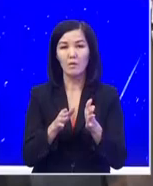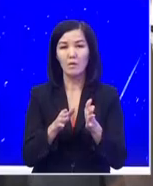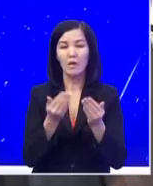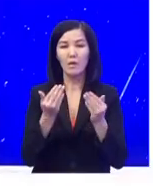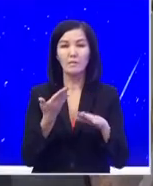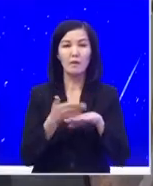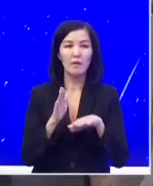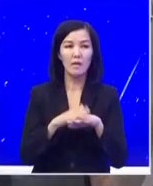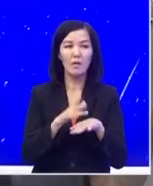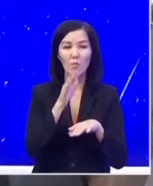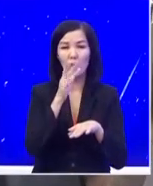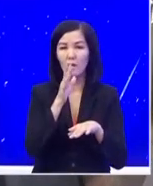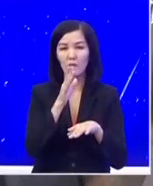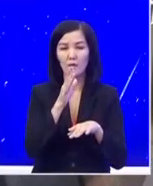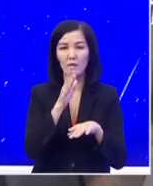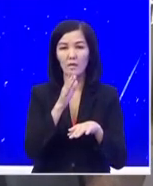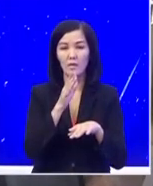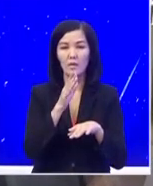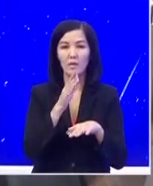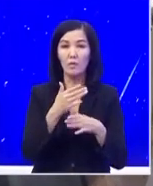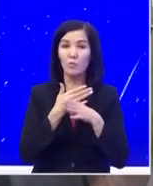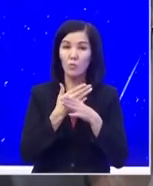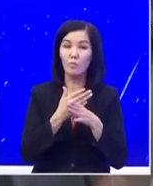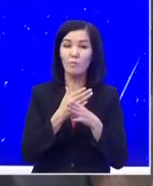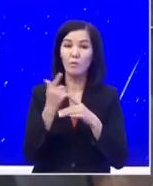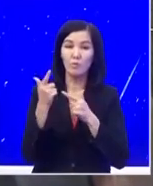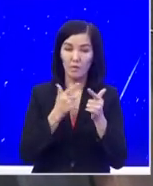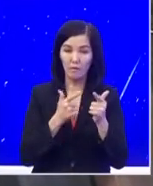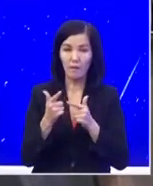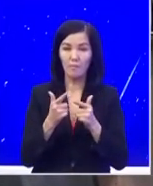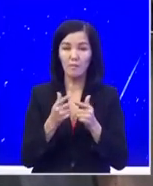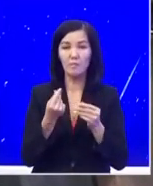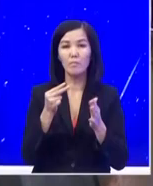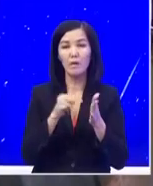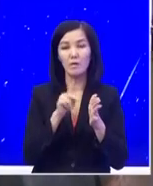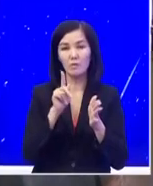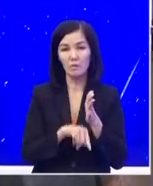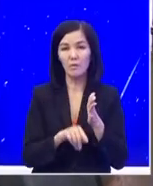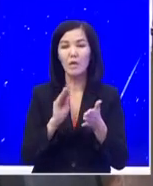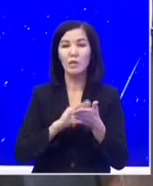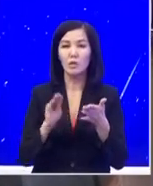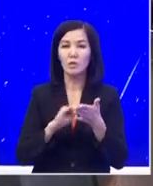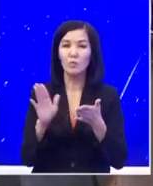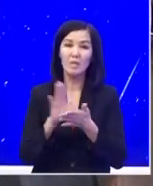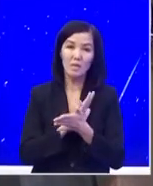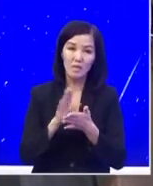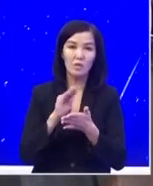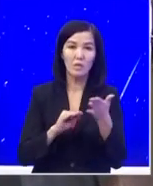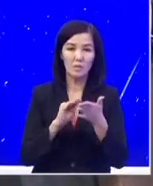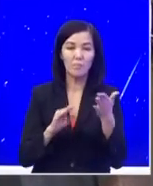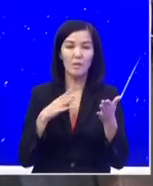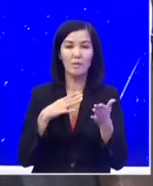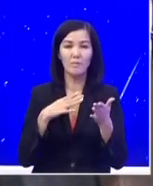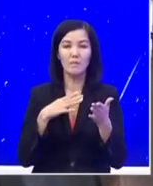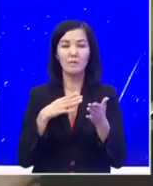мынандай жағдайда ондай нетпейміз. Бағаны түсіріп те береміз, кейбірде жазуын былай жазып береміз мысалы,